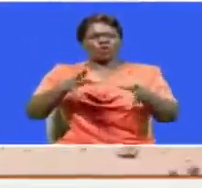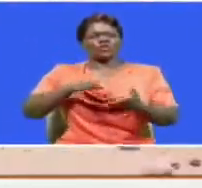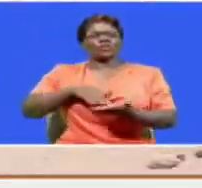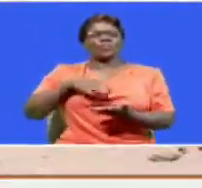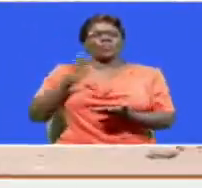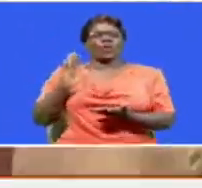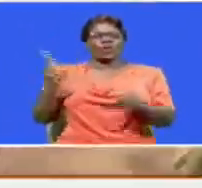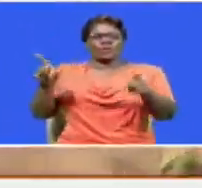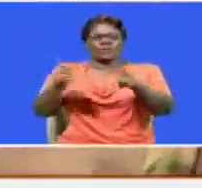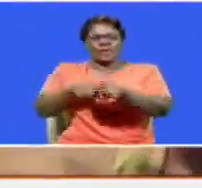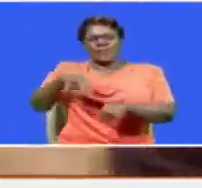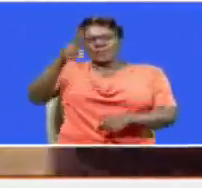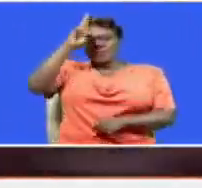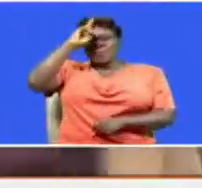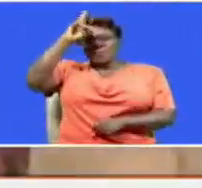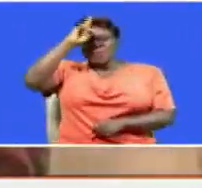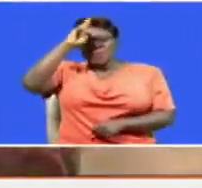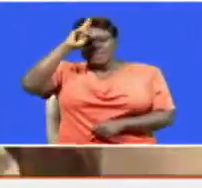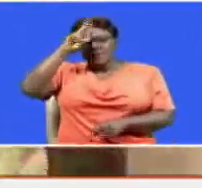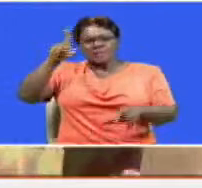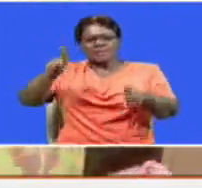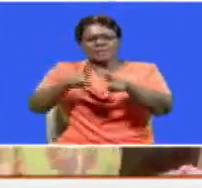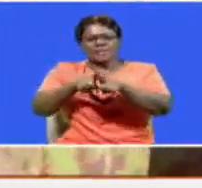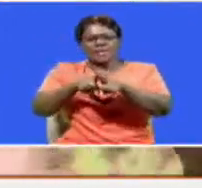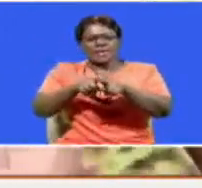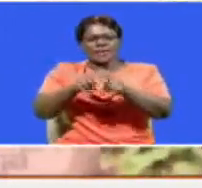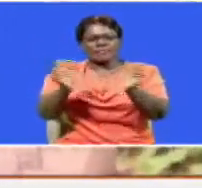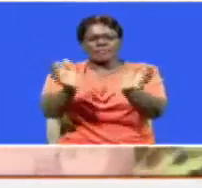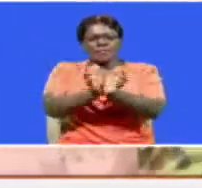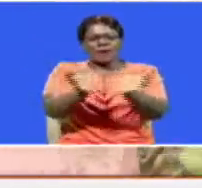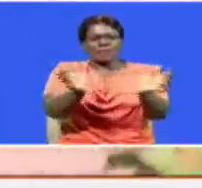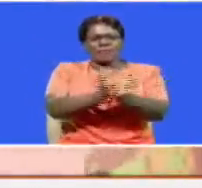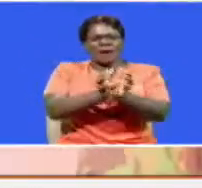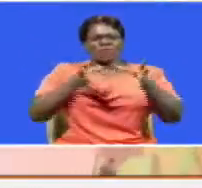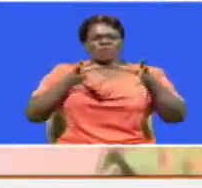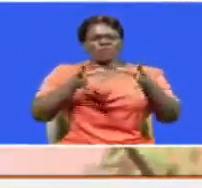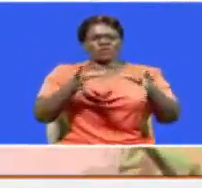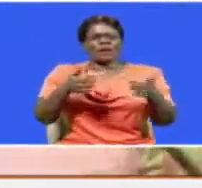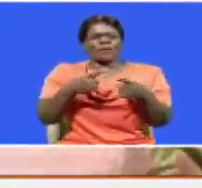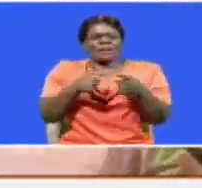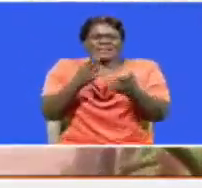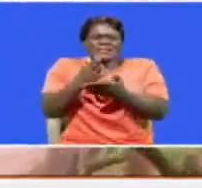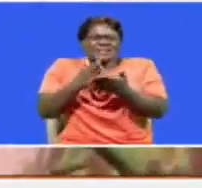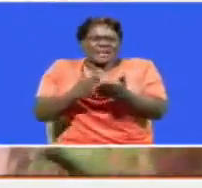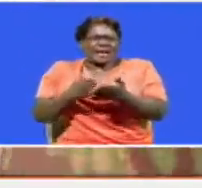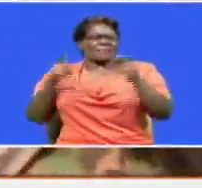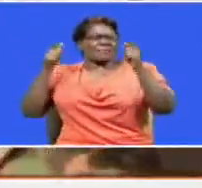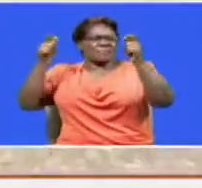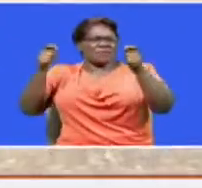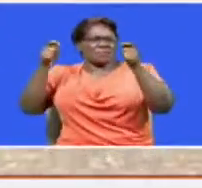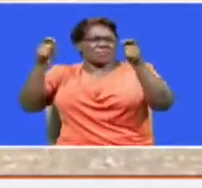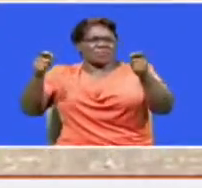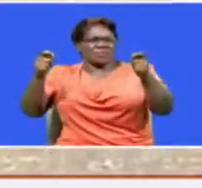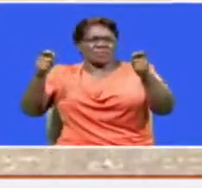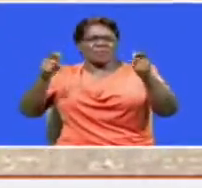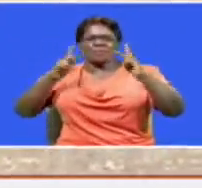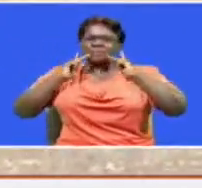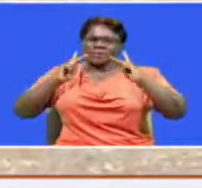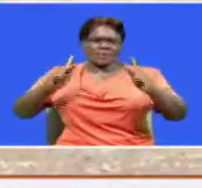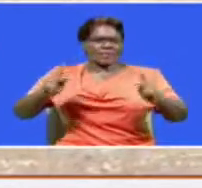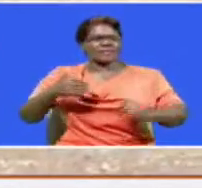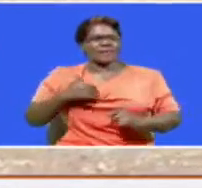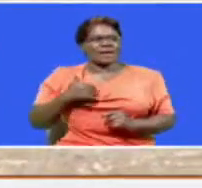kiasi na maafisa wa polisi pamoja na kamata zao za lazima, licha baadhi ya waandamanaji kuendeleza maandamano ya